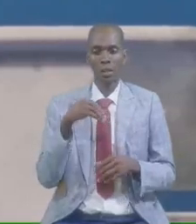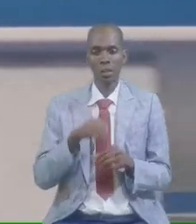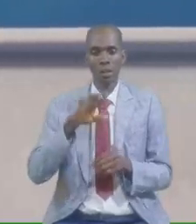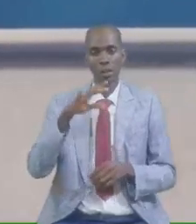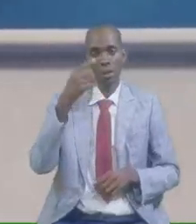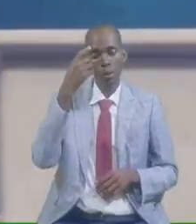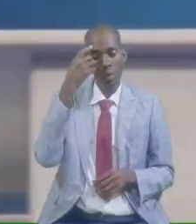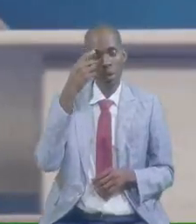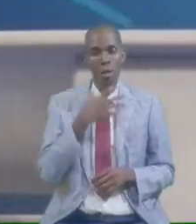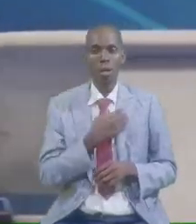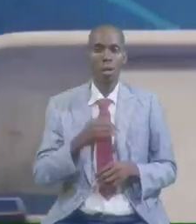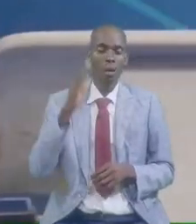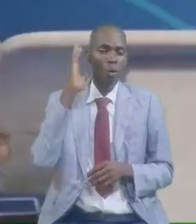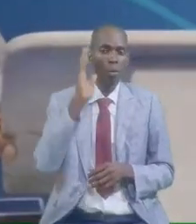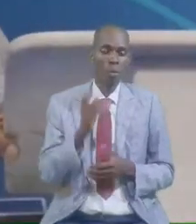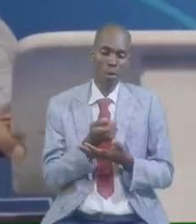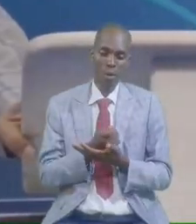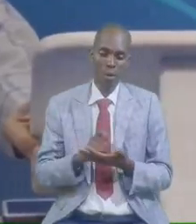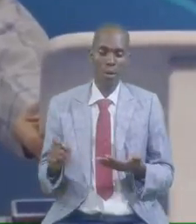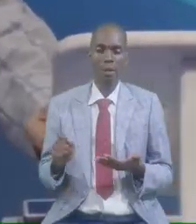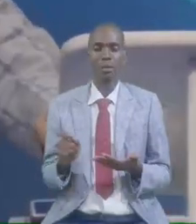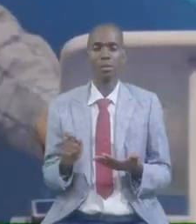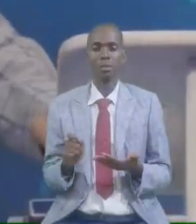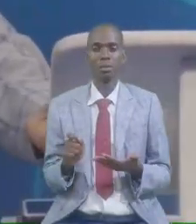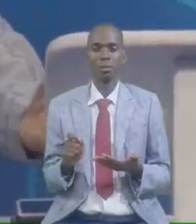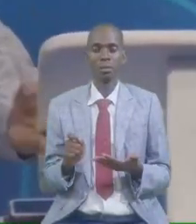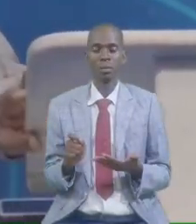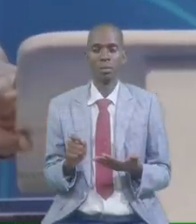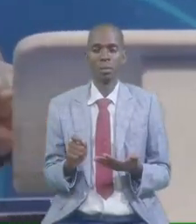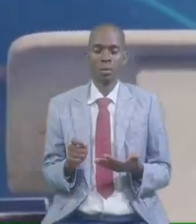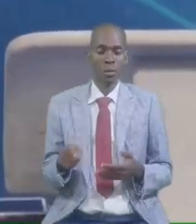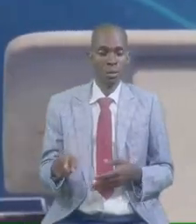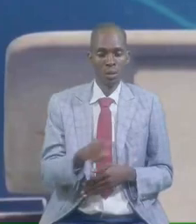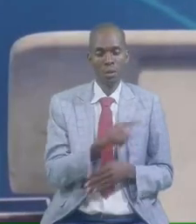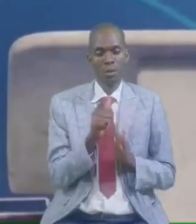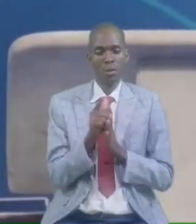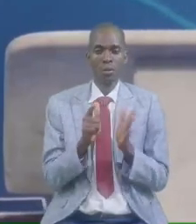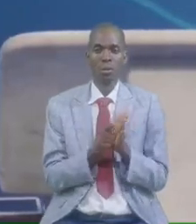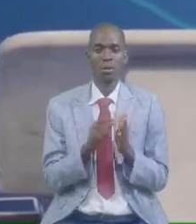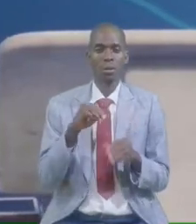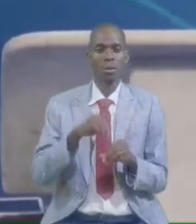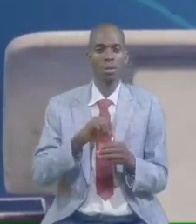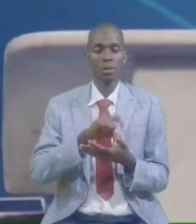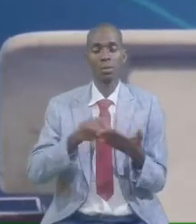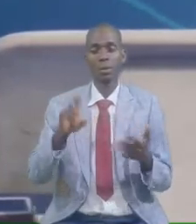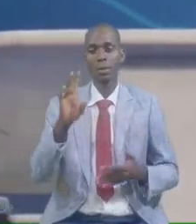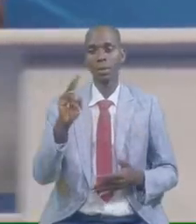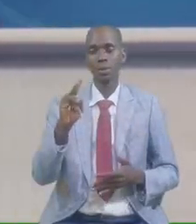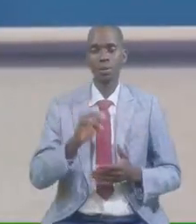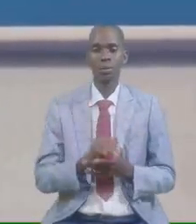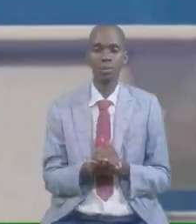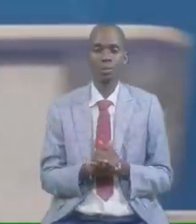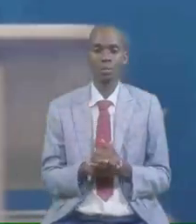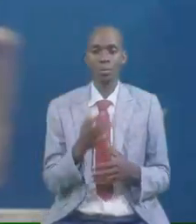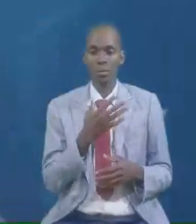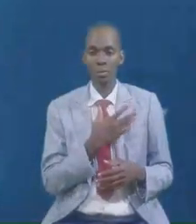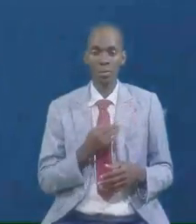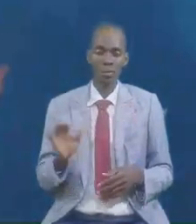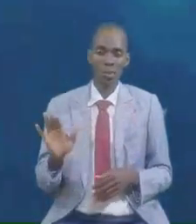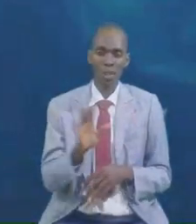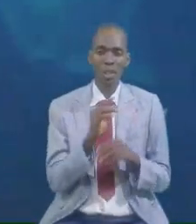esprit. Je les écrirai. Dans le verset 17, et il dit, et je ne